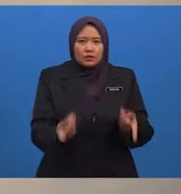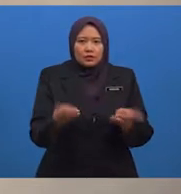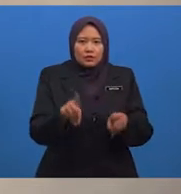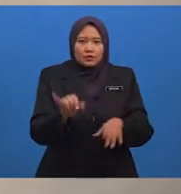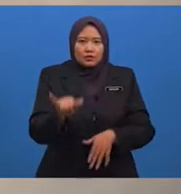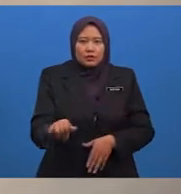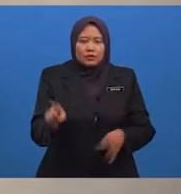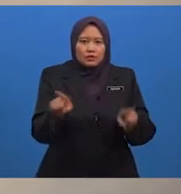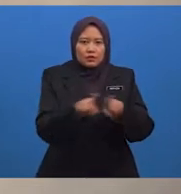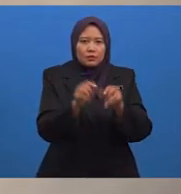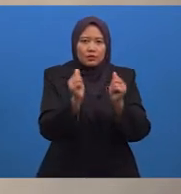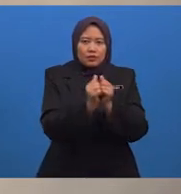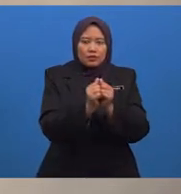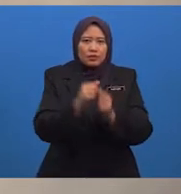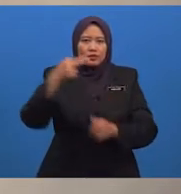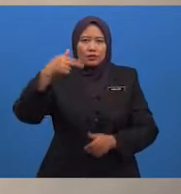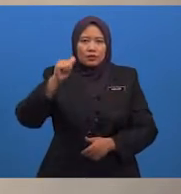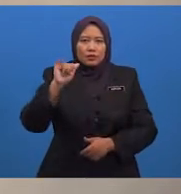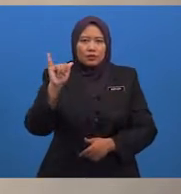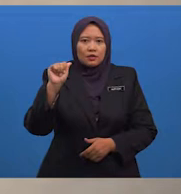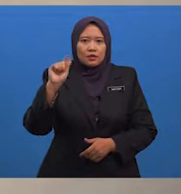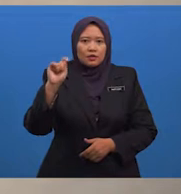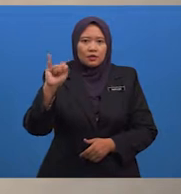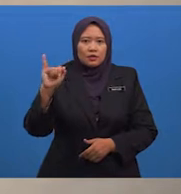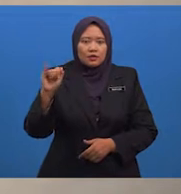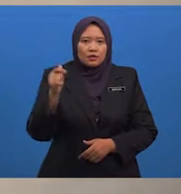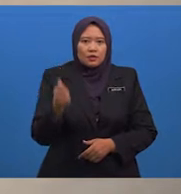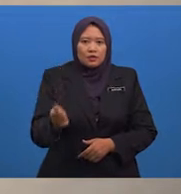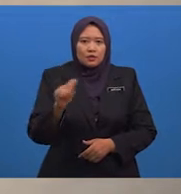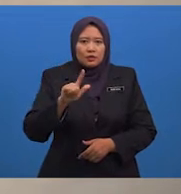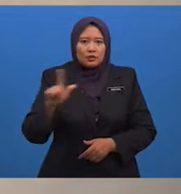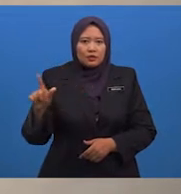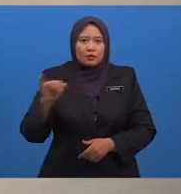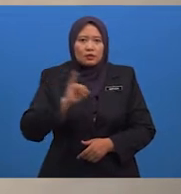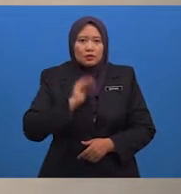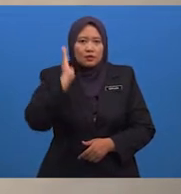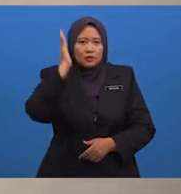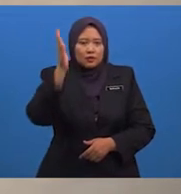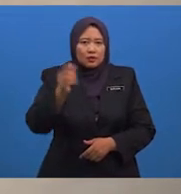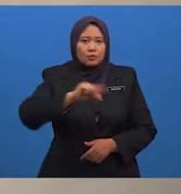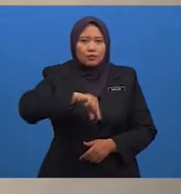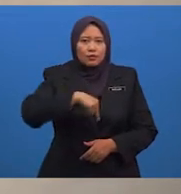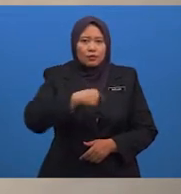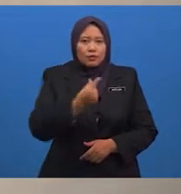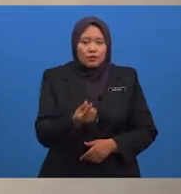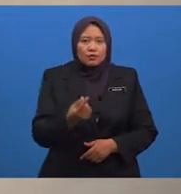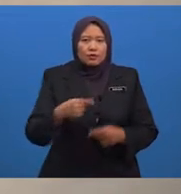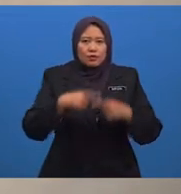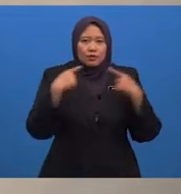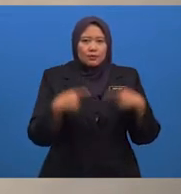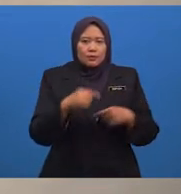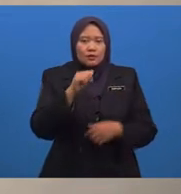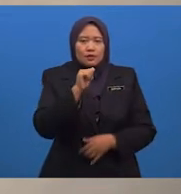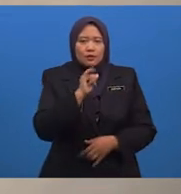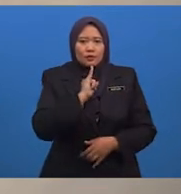yang sama dengan Hayati ialah saya akan menggembirakan hati ibu